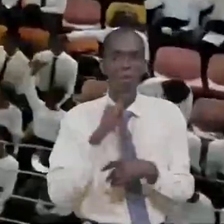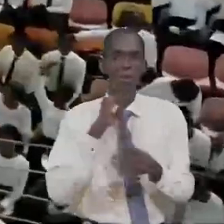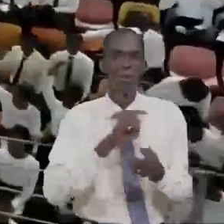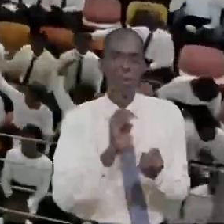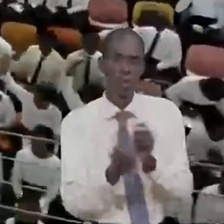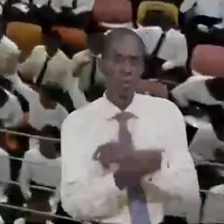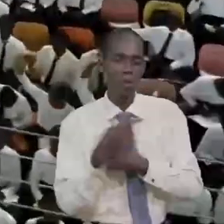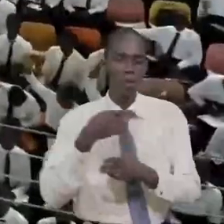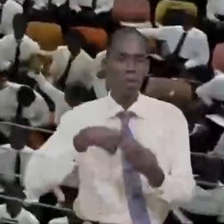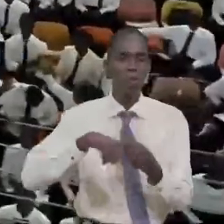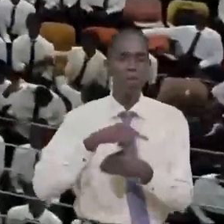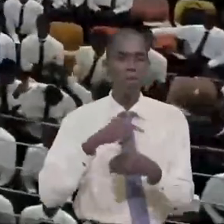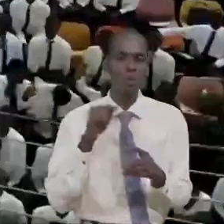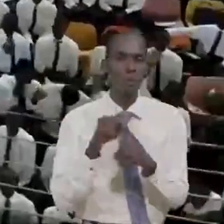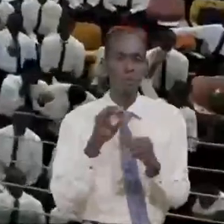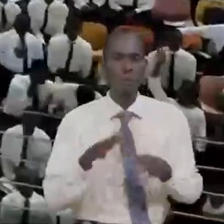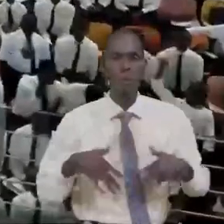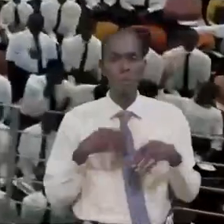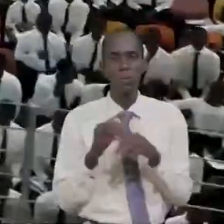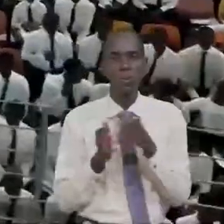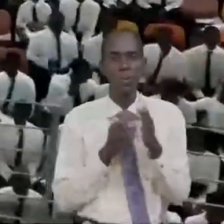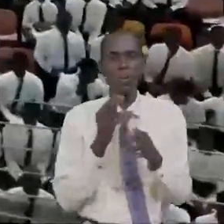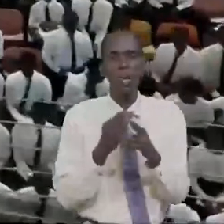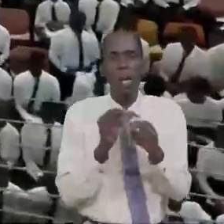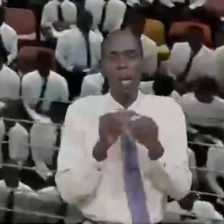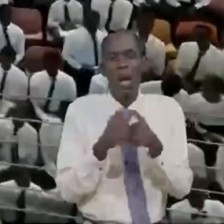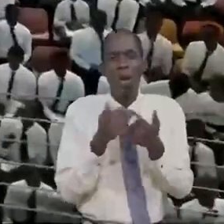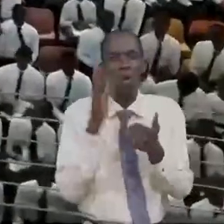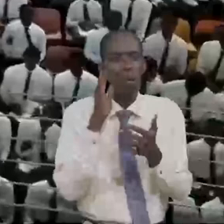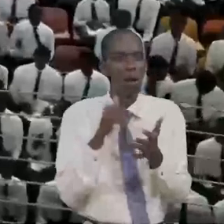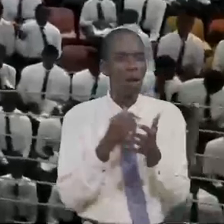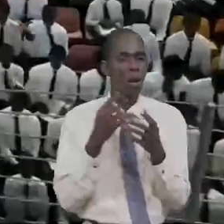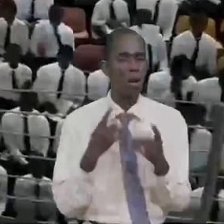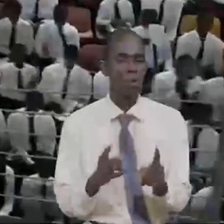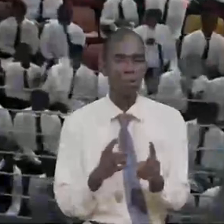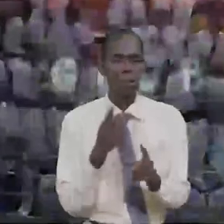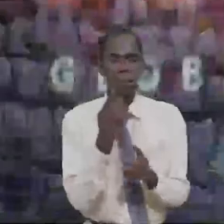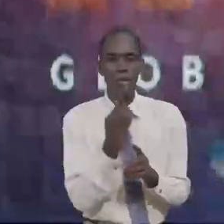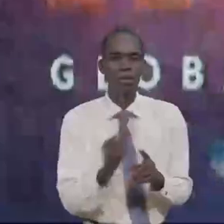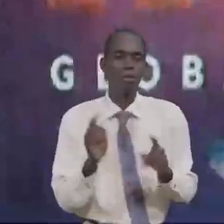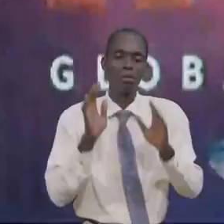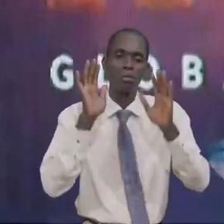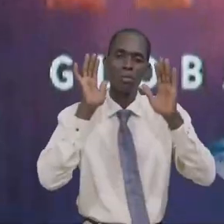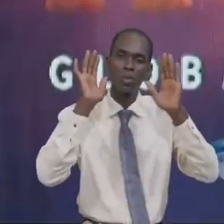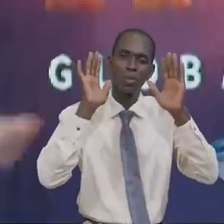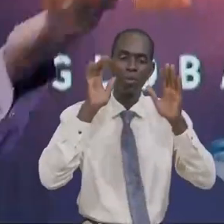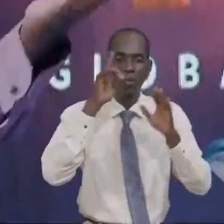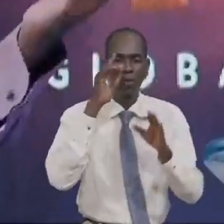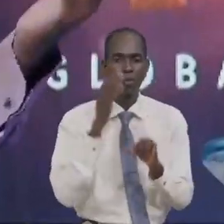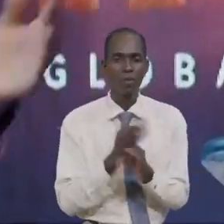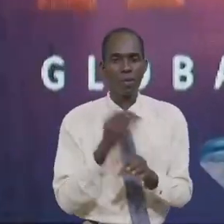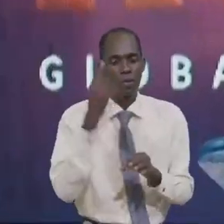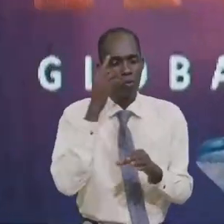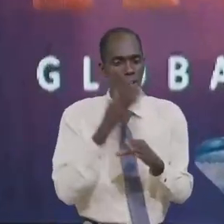comment cela va se passer la fois merveilleuse par une maîtrise